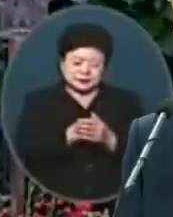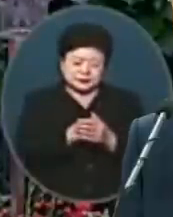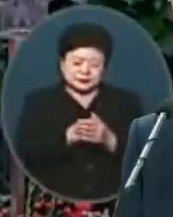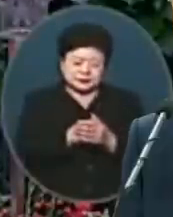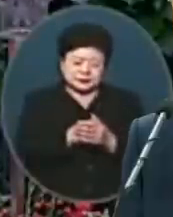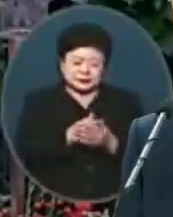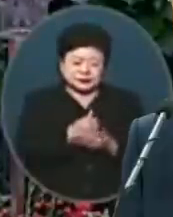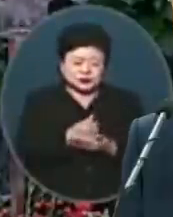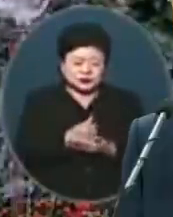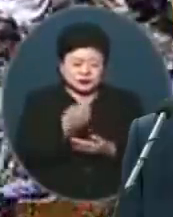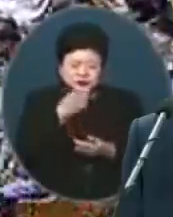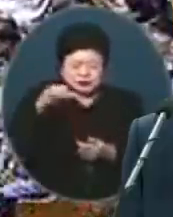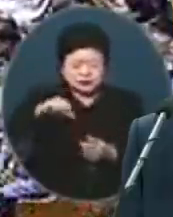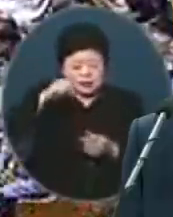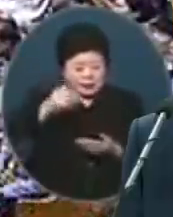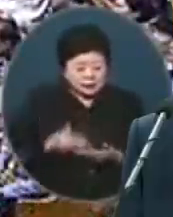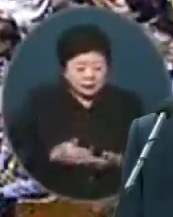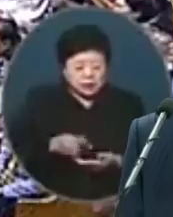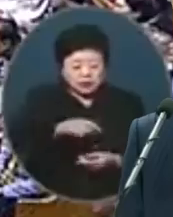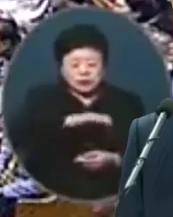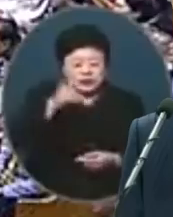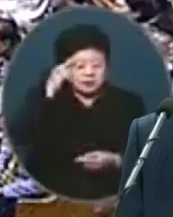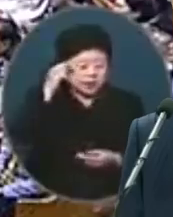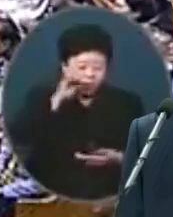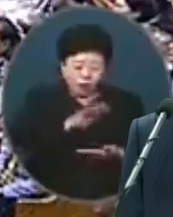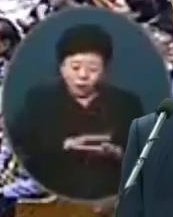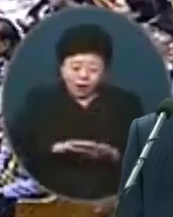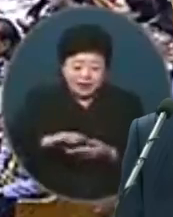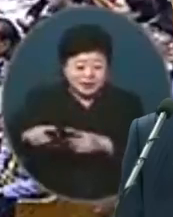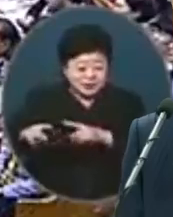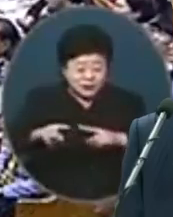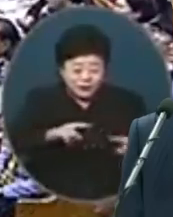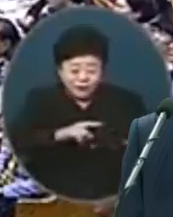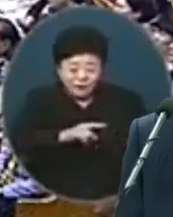그가 징계를 받으면 우리는 평화를 누리고,